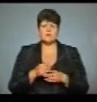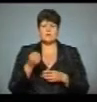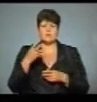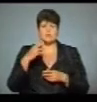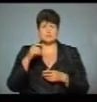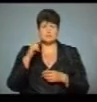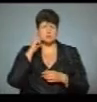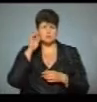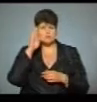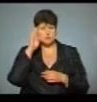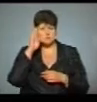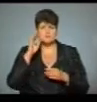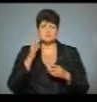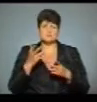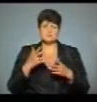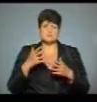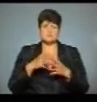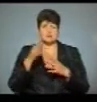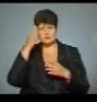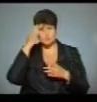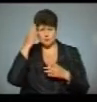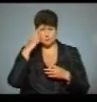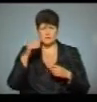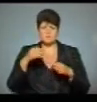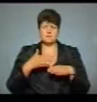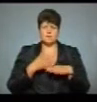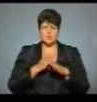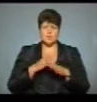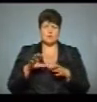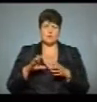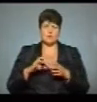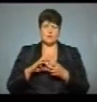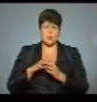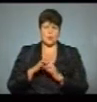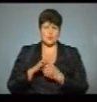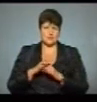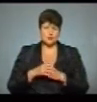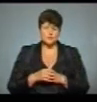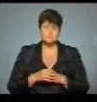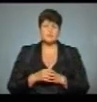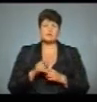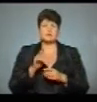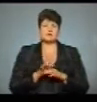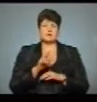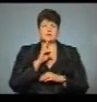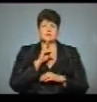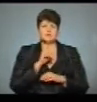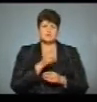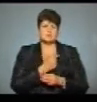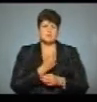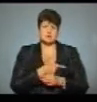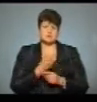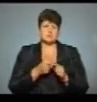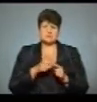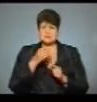хлопця, закрита черепно-мозкова травма, забійна рана лобної ділянки, перелом колінного суглоба. Їх доправили до Кременецької лікарні, про це нам